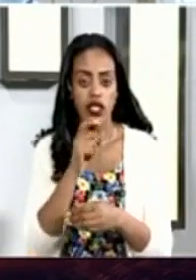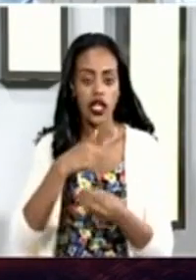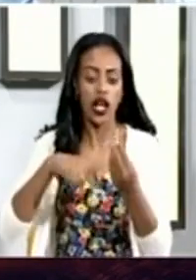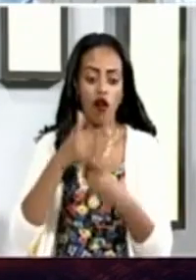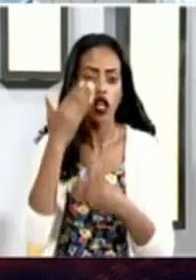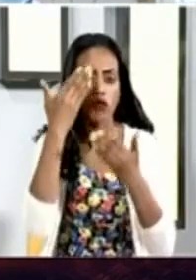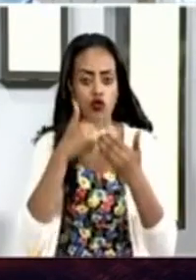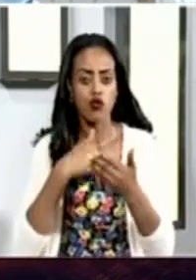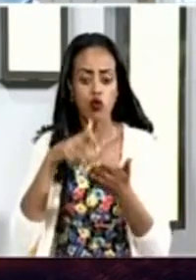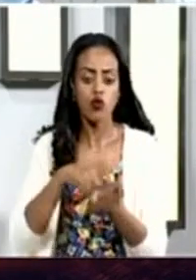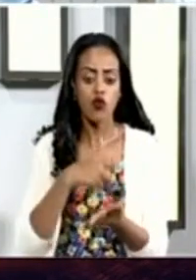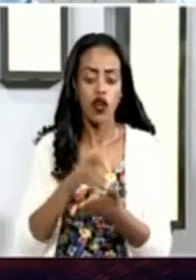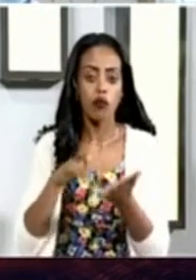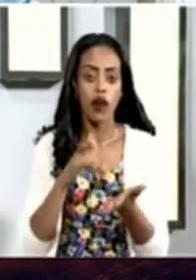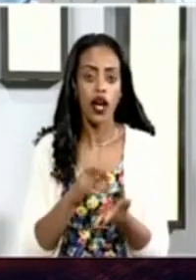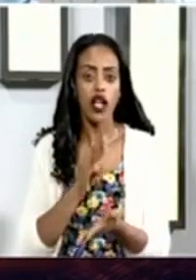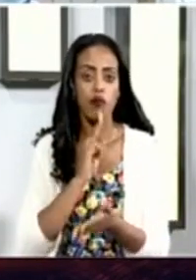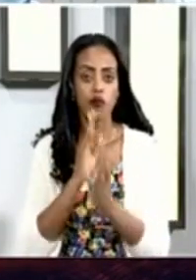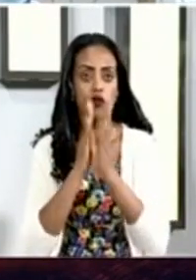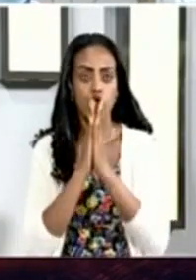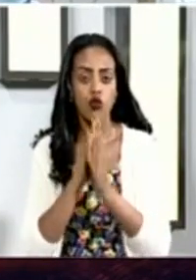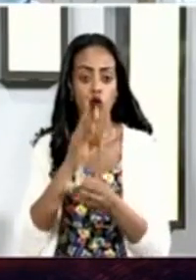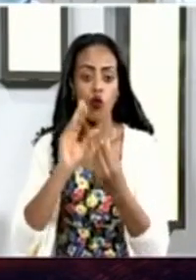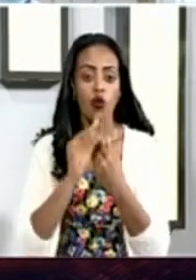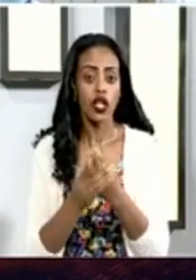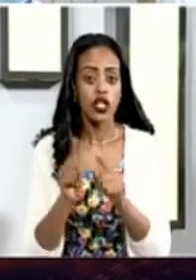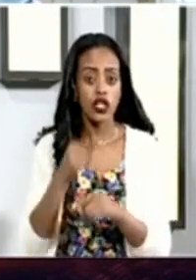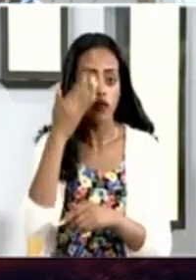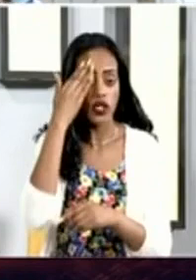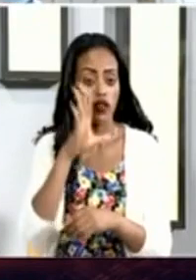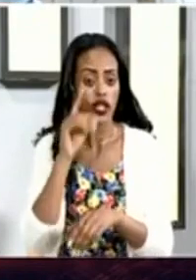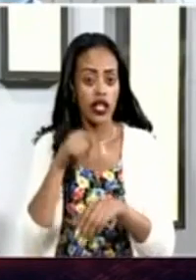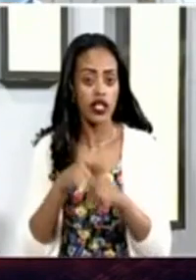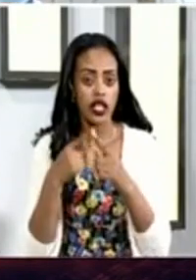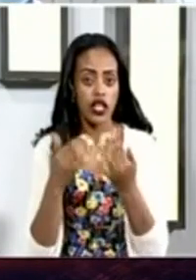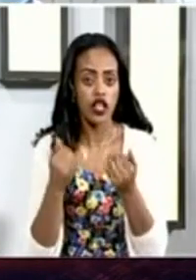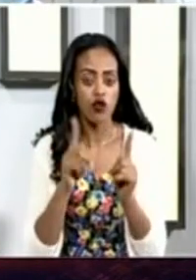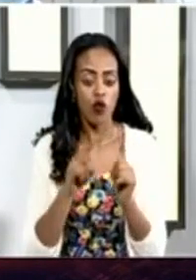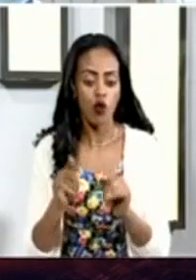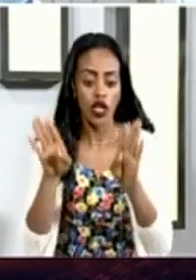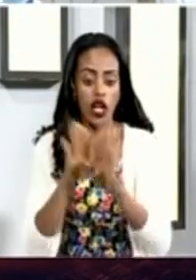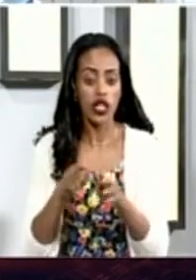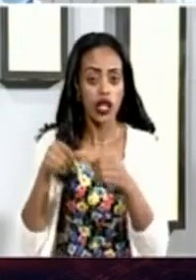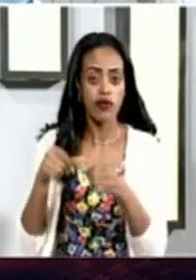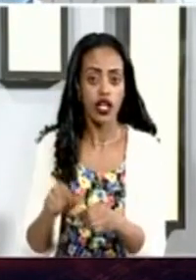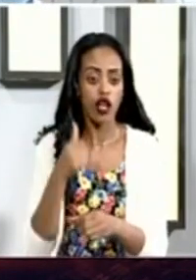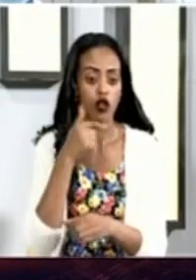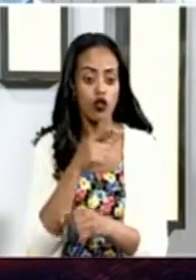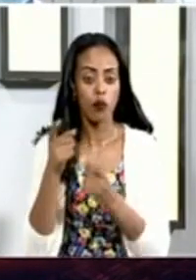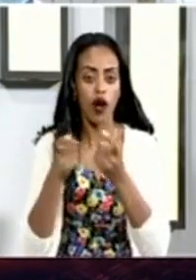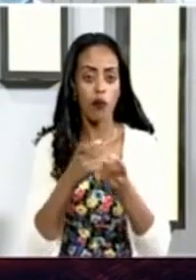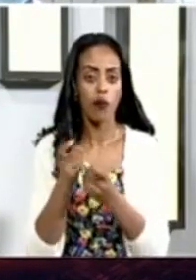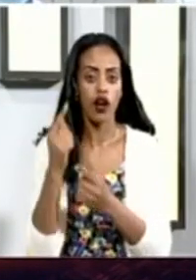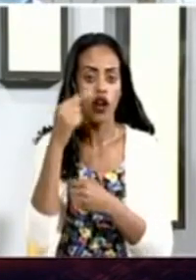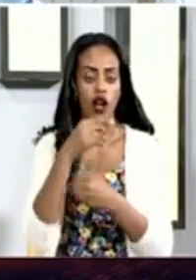ምሸት፣ ማእኸላት ማይ፣ ጸሎትን ኩነታት ክሳብ ዘይተፈልጠ ግዜ ግን ሕዚ እውን ተዓፅን ከምዝፀንሐ ድማ እቶም ኣመሓዳሪ